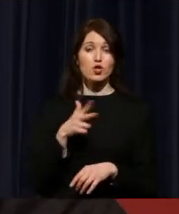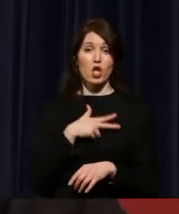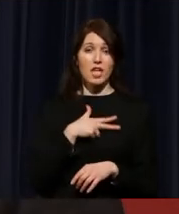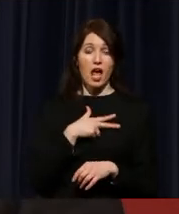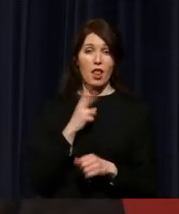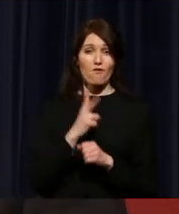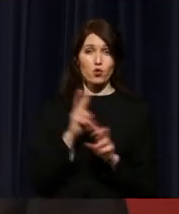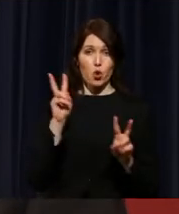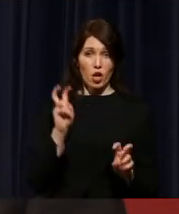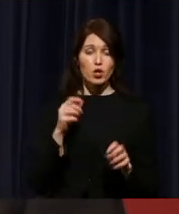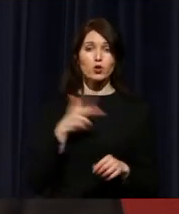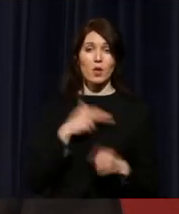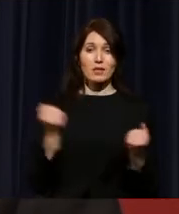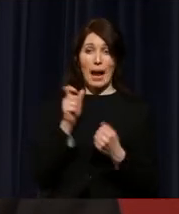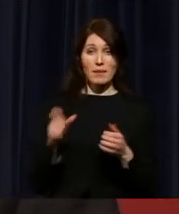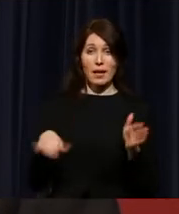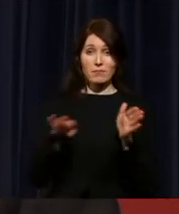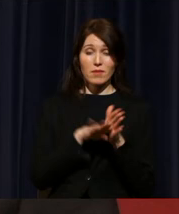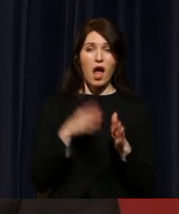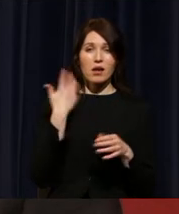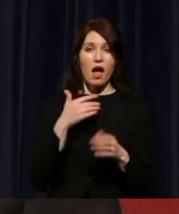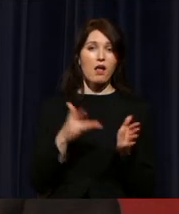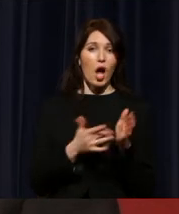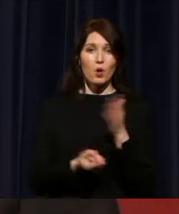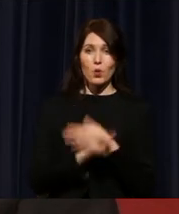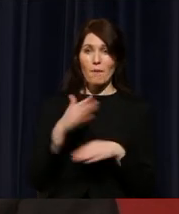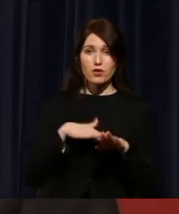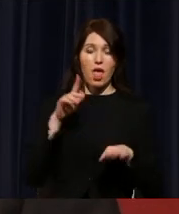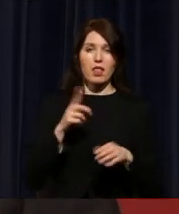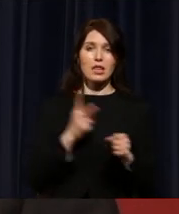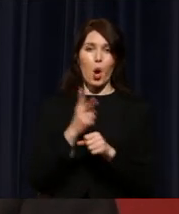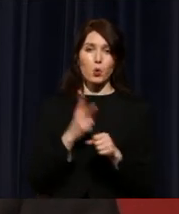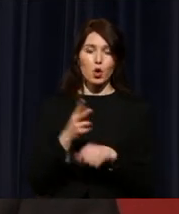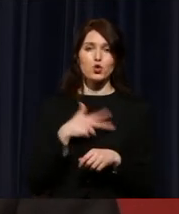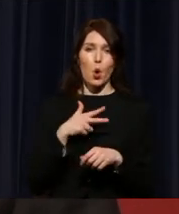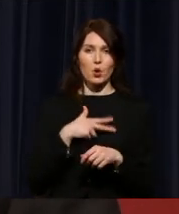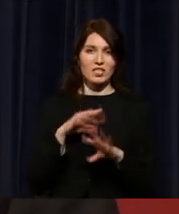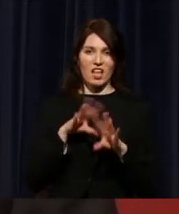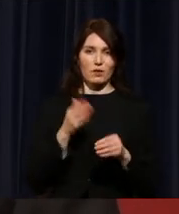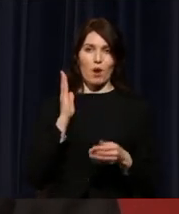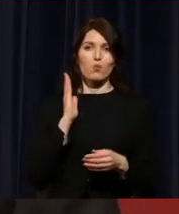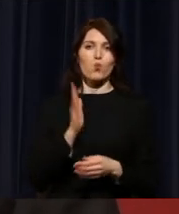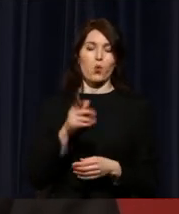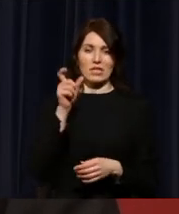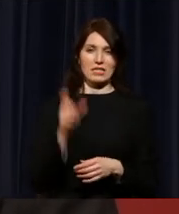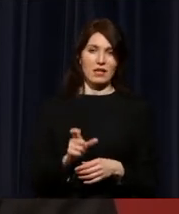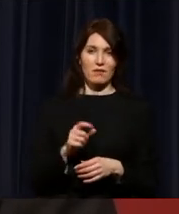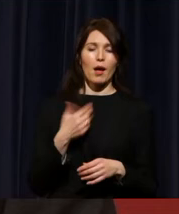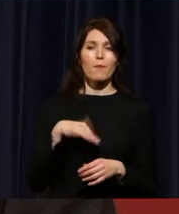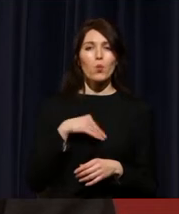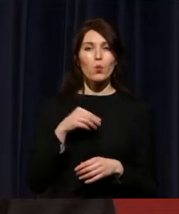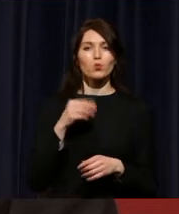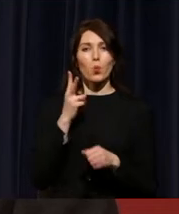Sociālie darbinieki iesaistās tad, kad kaut kādu iemeslu dēļ ir traucēta sociālā funkcionēšana. Mūsu uzdevums ir saprast, kas ir